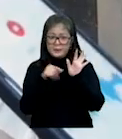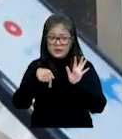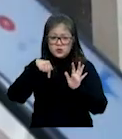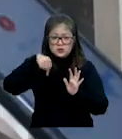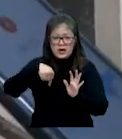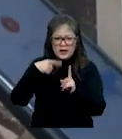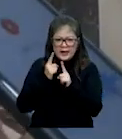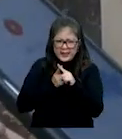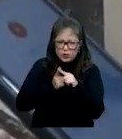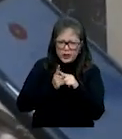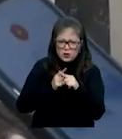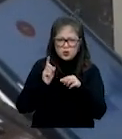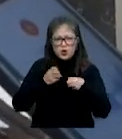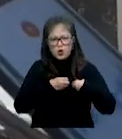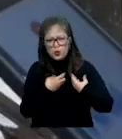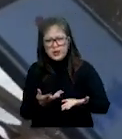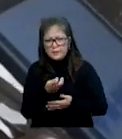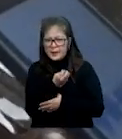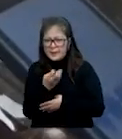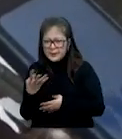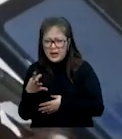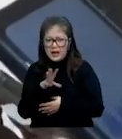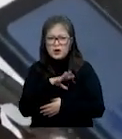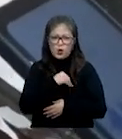kerugiannya berapa dan siapa-siapa yang memang